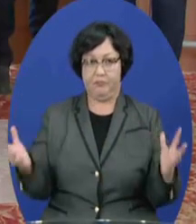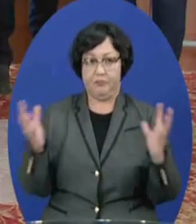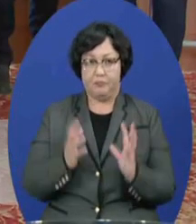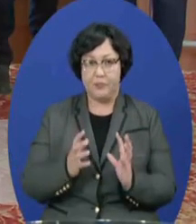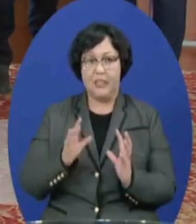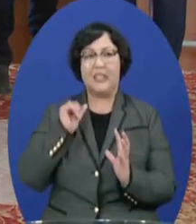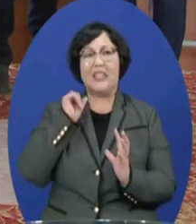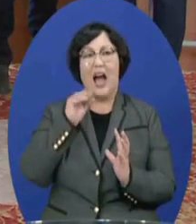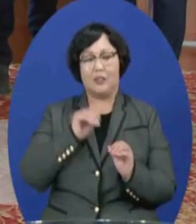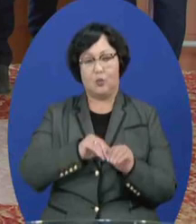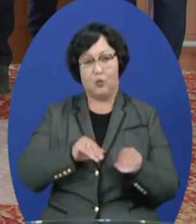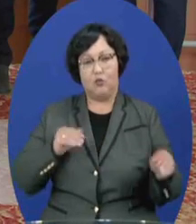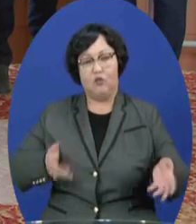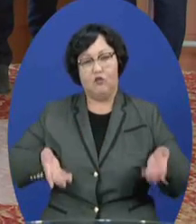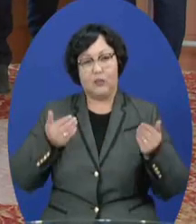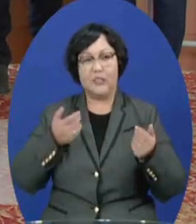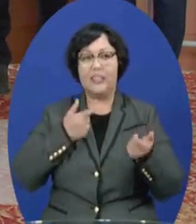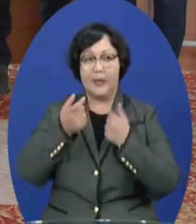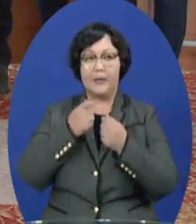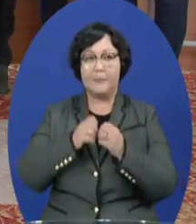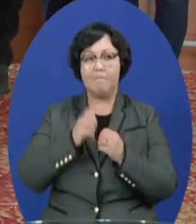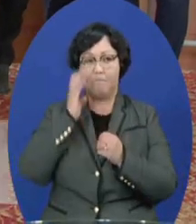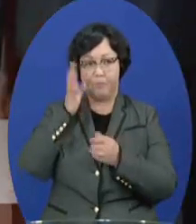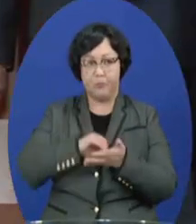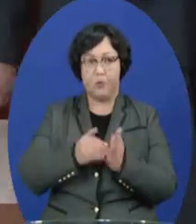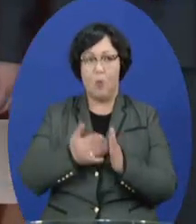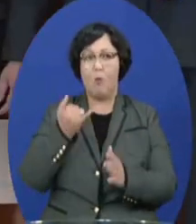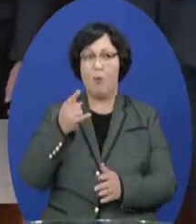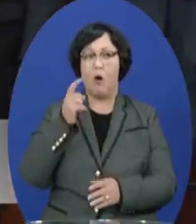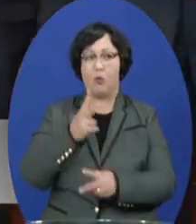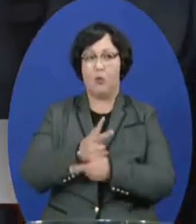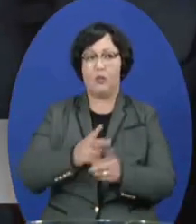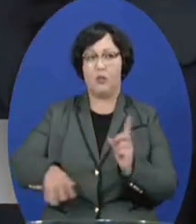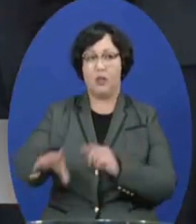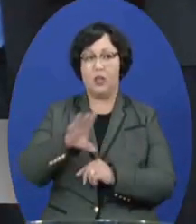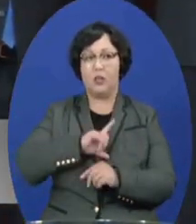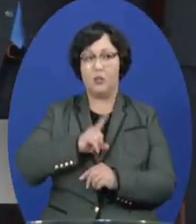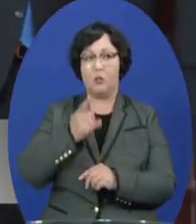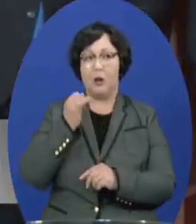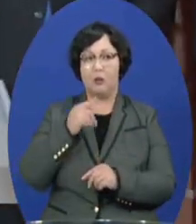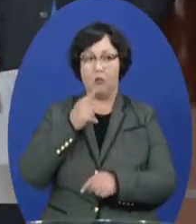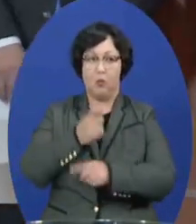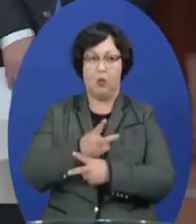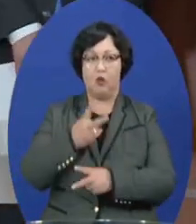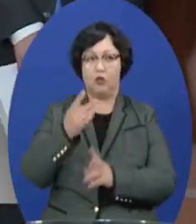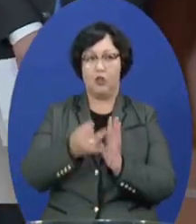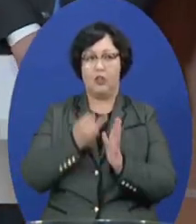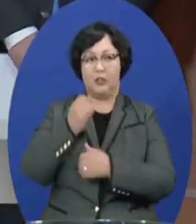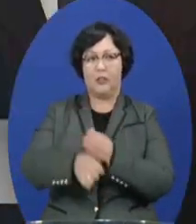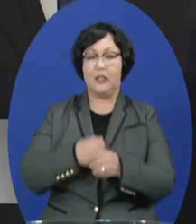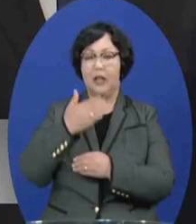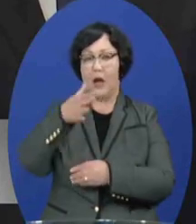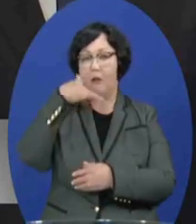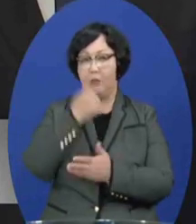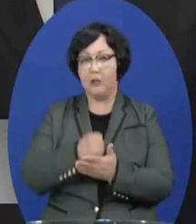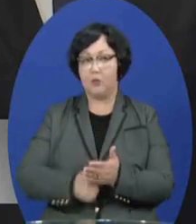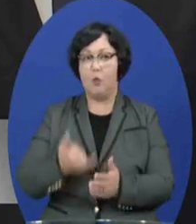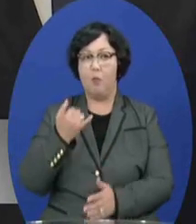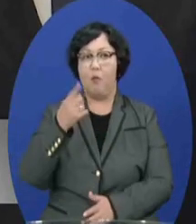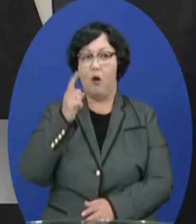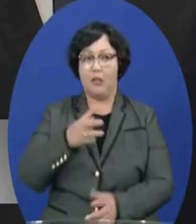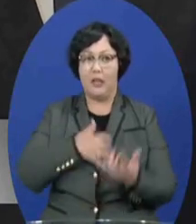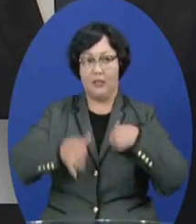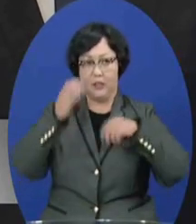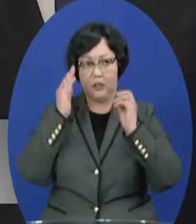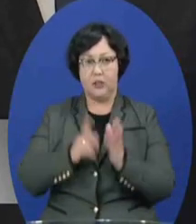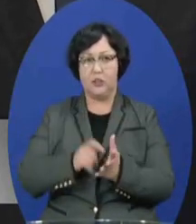ярилцсан. Нийслэл Улаанбаатар хотын эрх зүйн байдлын тухай хуулийг 27 жилийн дараа шинчилэн баталсан. Ингэснээр нийслэлд тулгамдсан